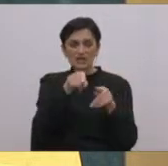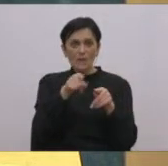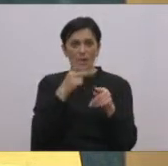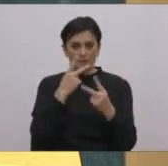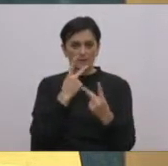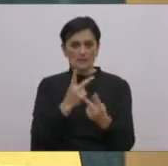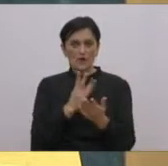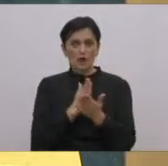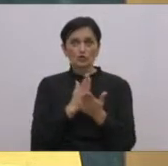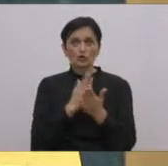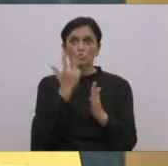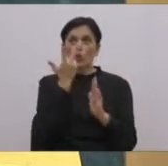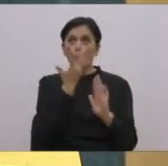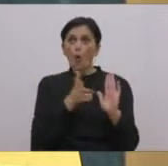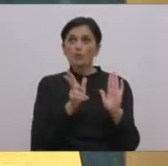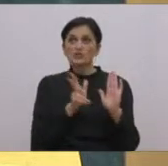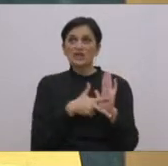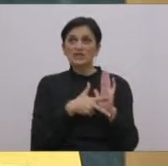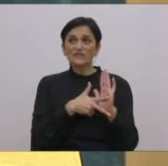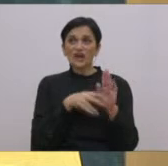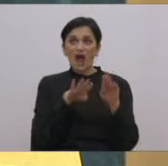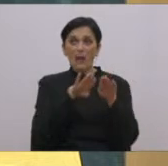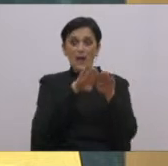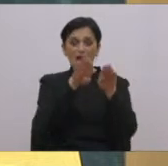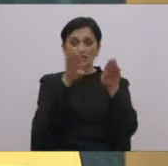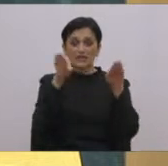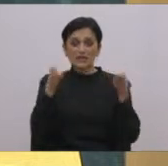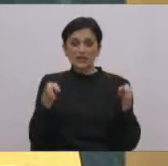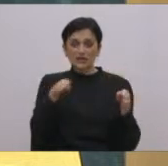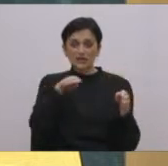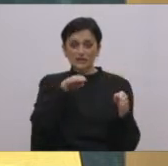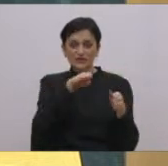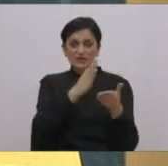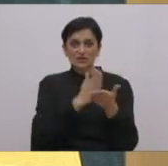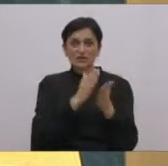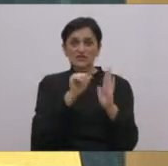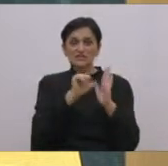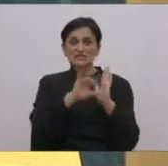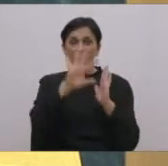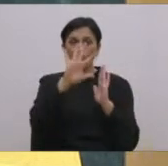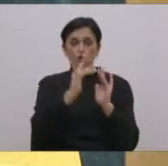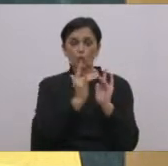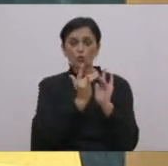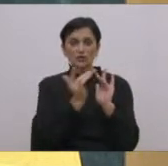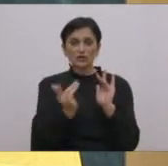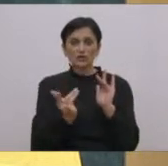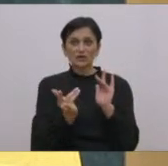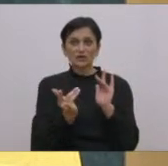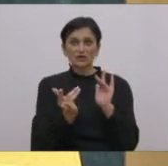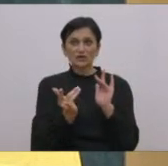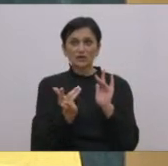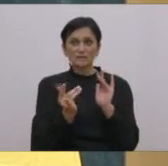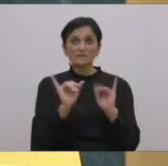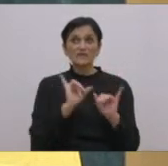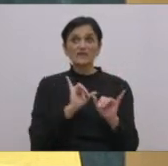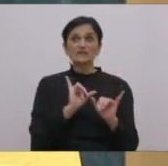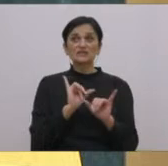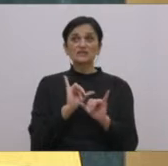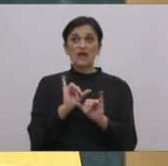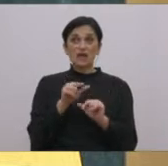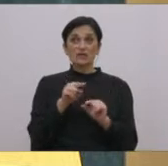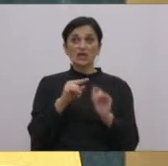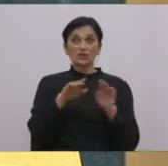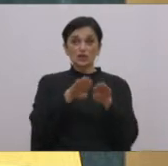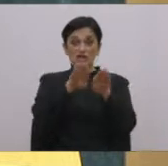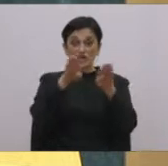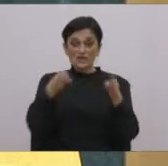არის 38 გვირაბი და 65 ხიდი. სადაც